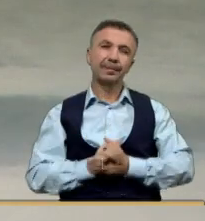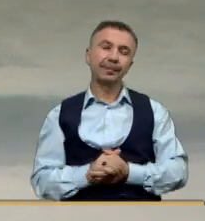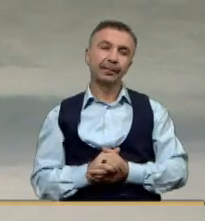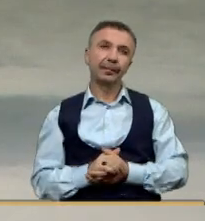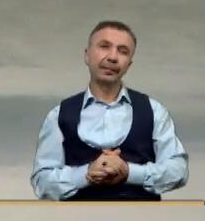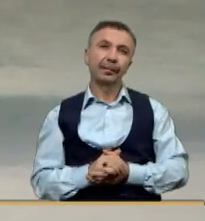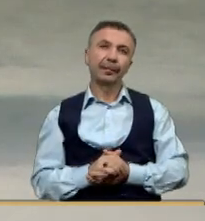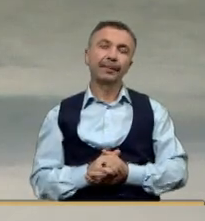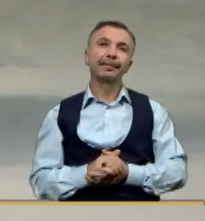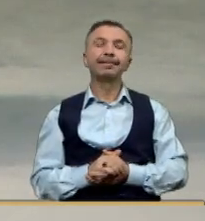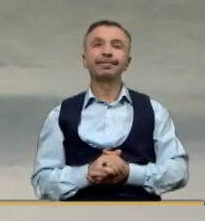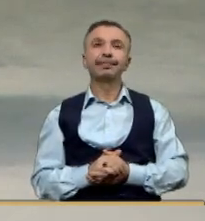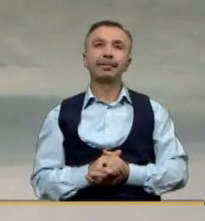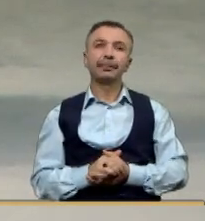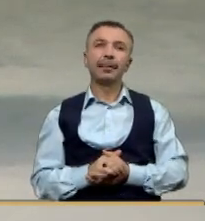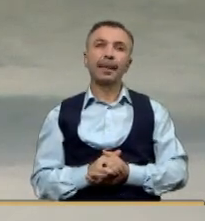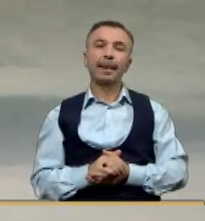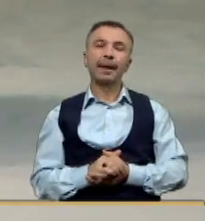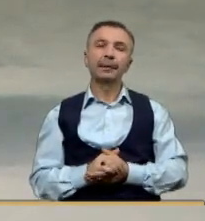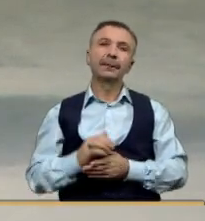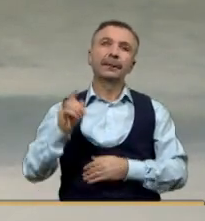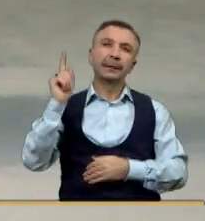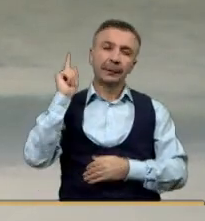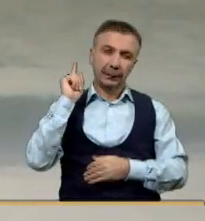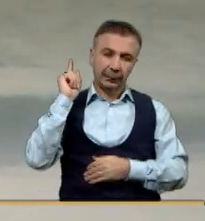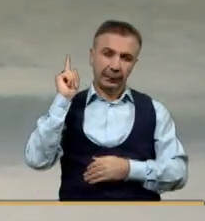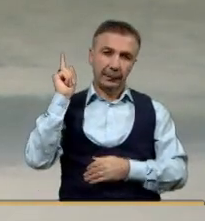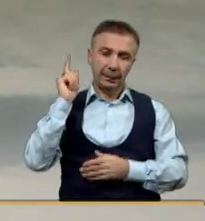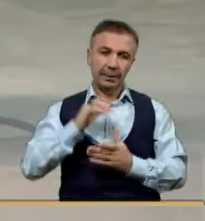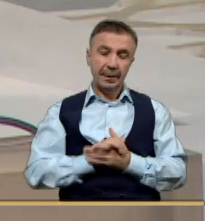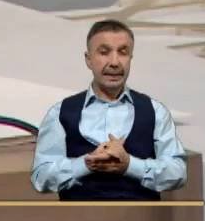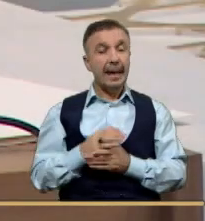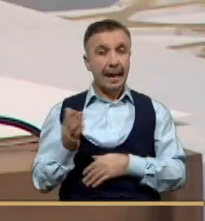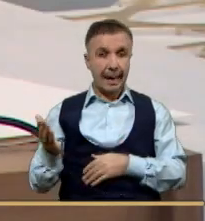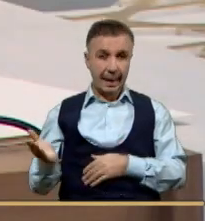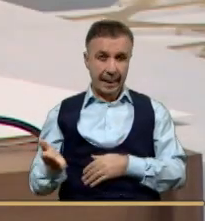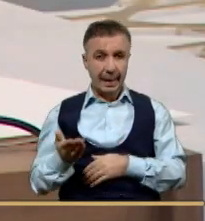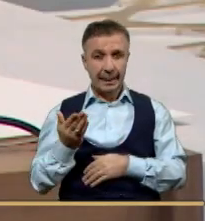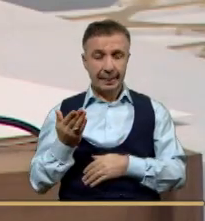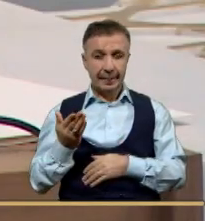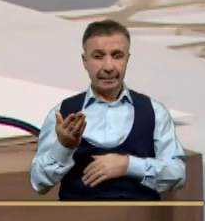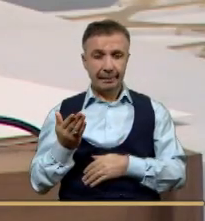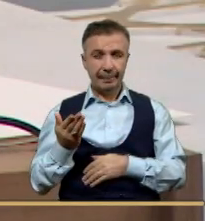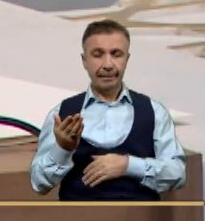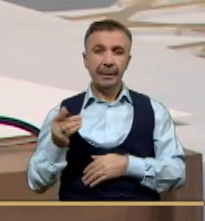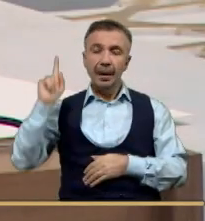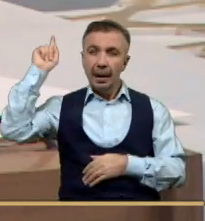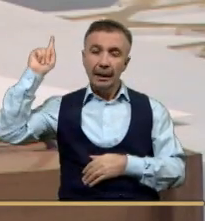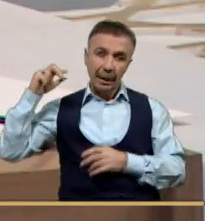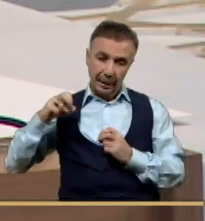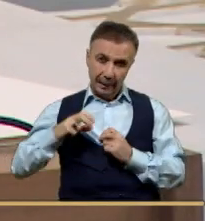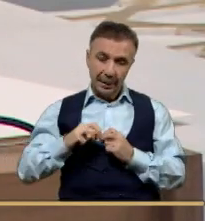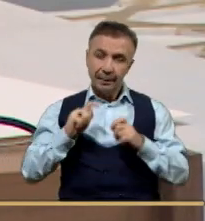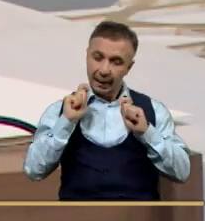ve nukaddisu lek. Rabbimiz, eğer tesbih eden bir